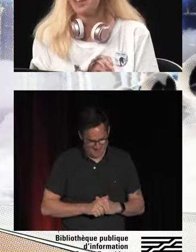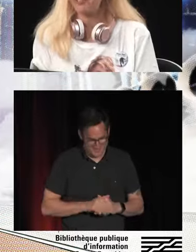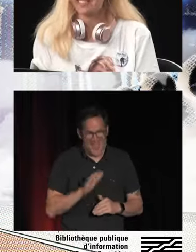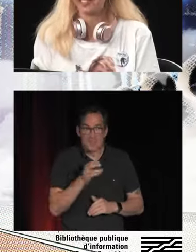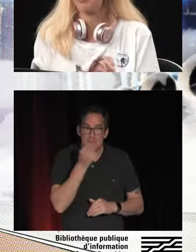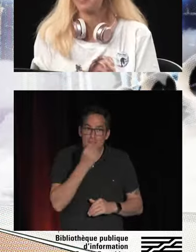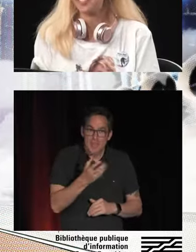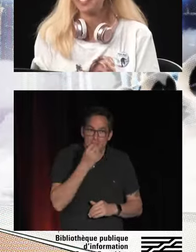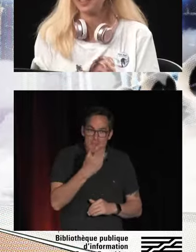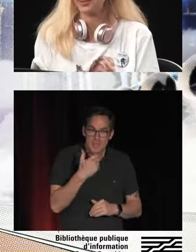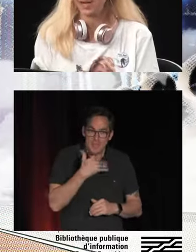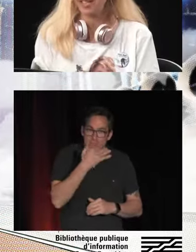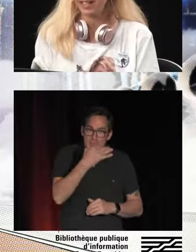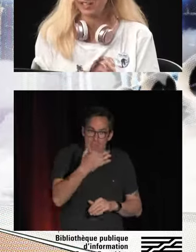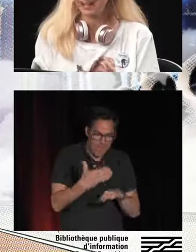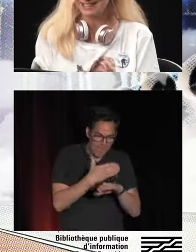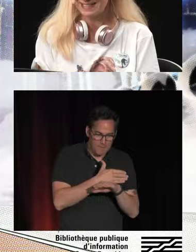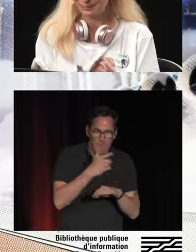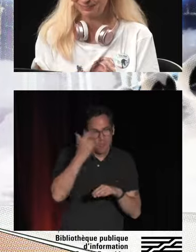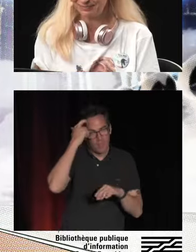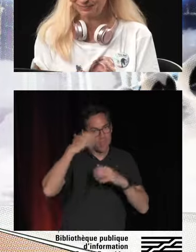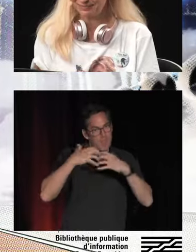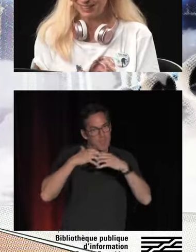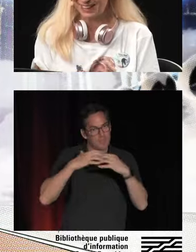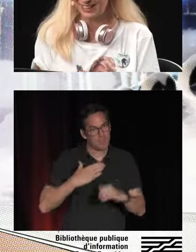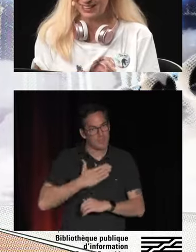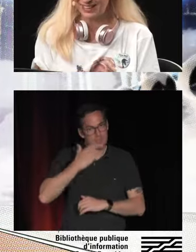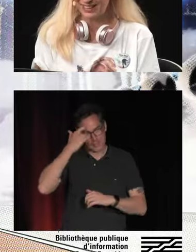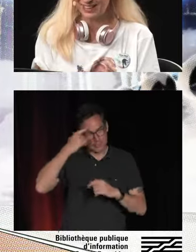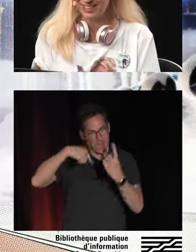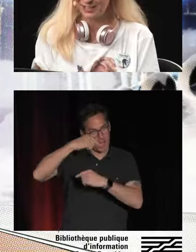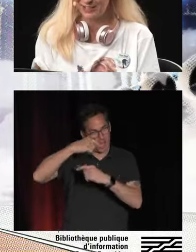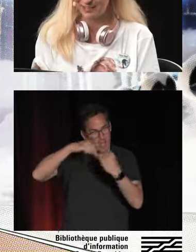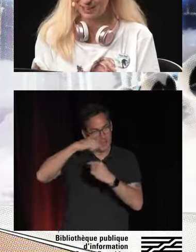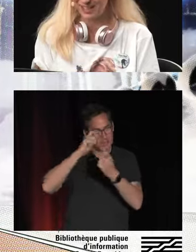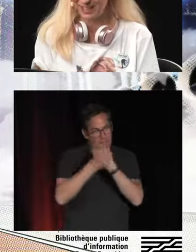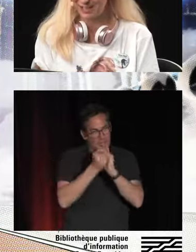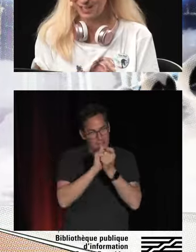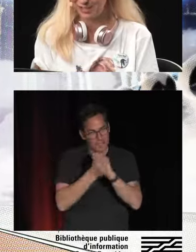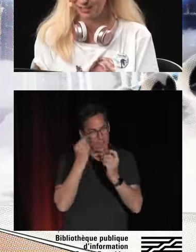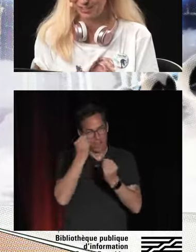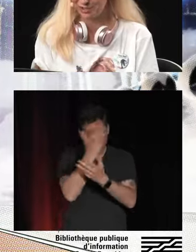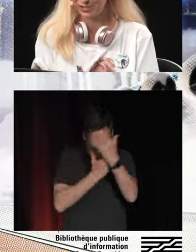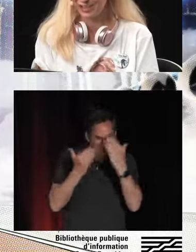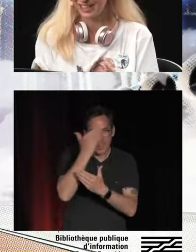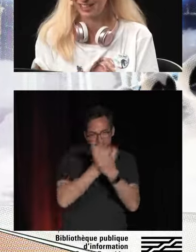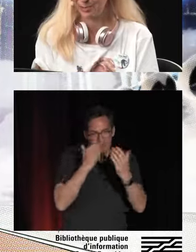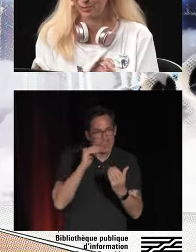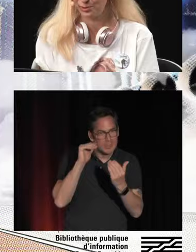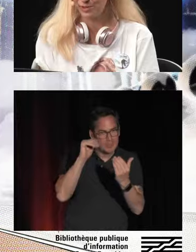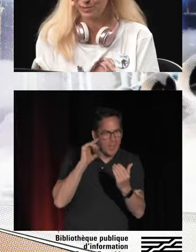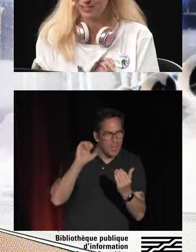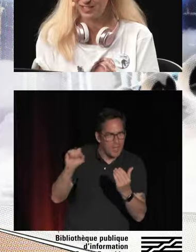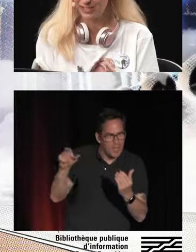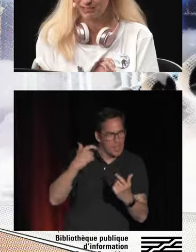Non mais c'est bien en fait. Je vous avais dit, hein, donc c'est un petit voyage dans ma tête. Et j'avais dit, j'espère que vous apprécierez le voyage, mais voilà, je sens les rires